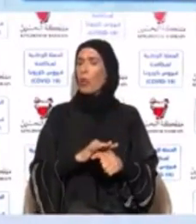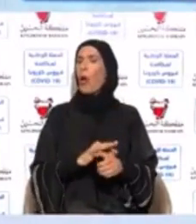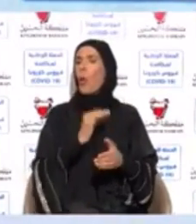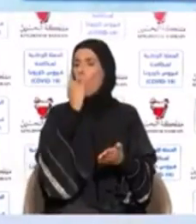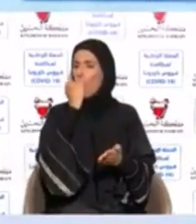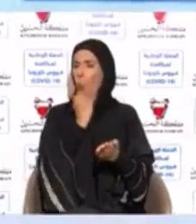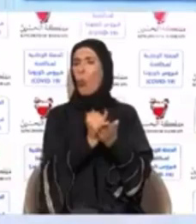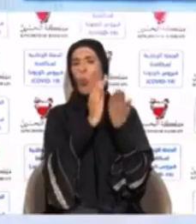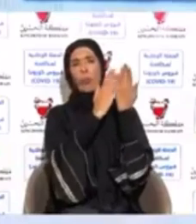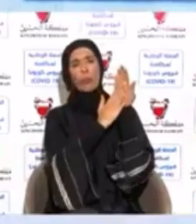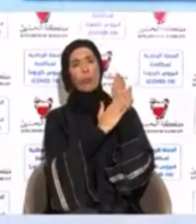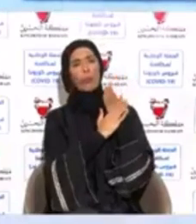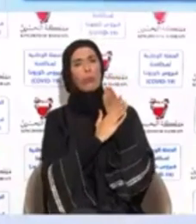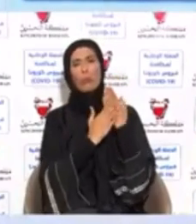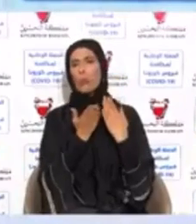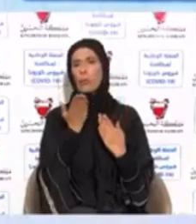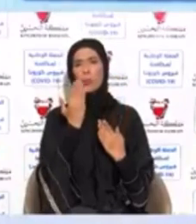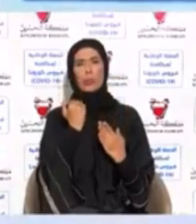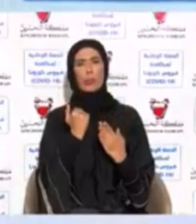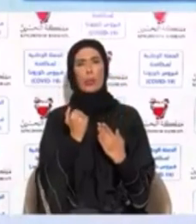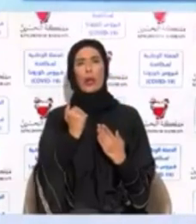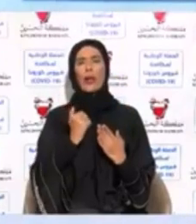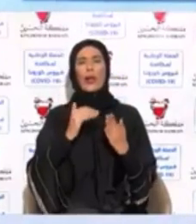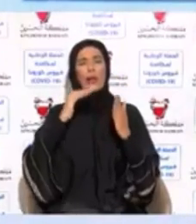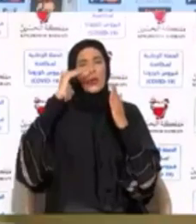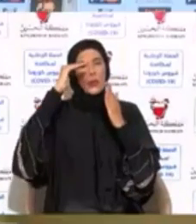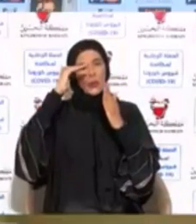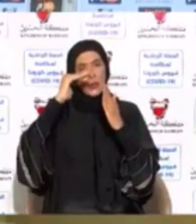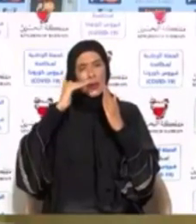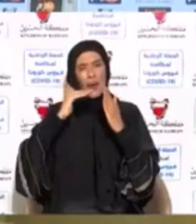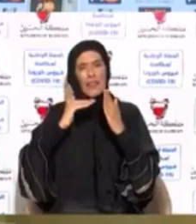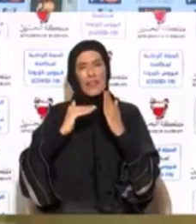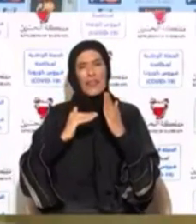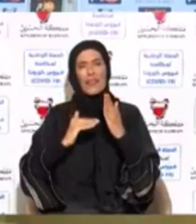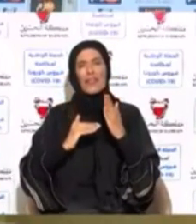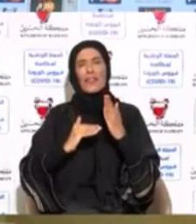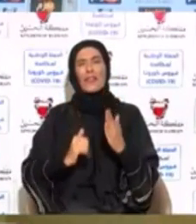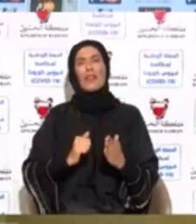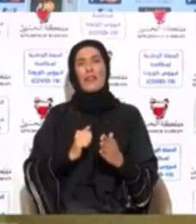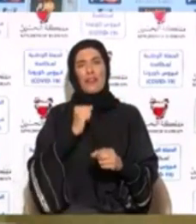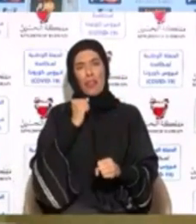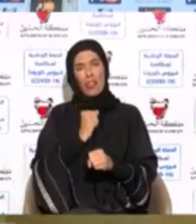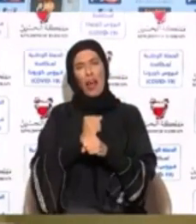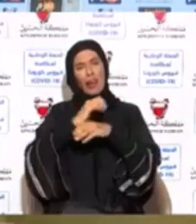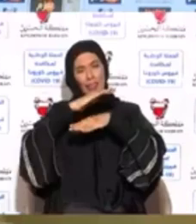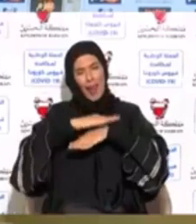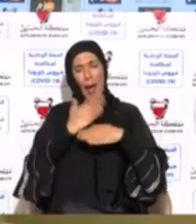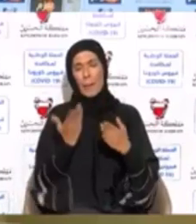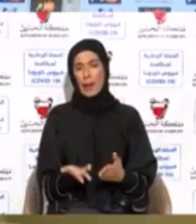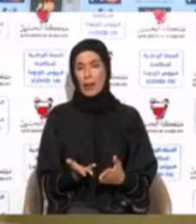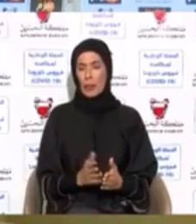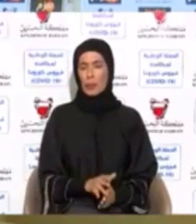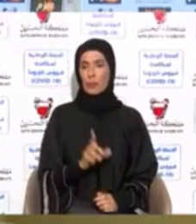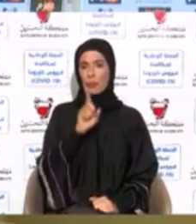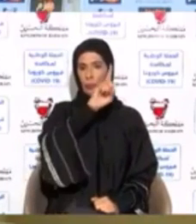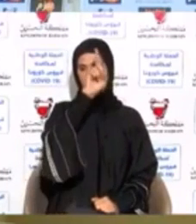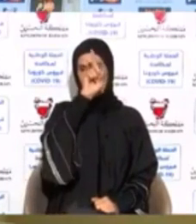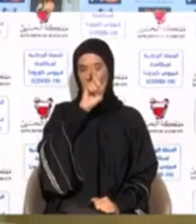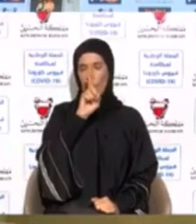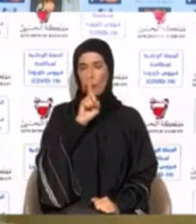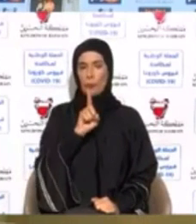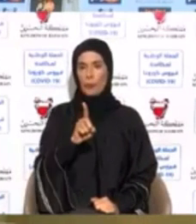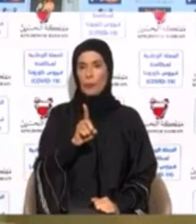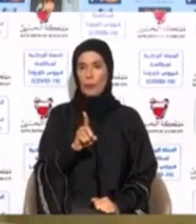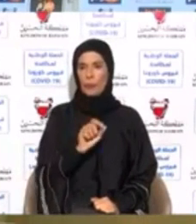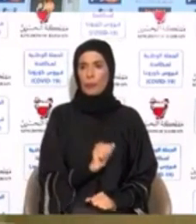مسؤولية واللي ما بيكلفهم عامة شيء ممكن يخفف هذا الضغط بأمر كثير. يعني سؤال من الصحفية